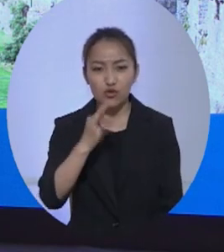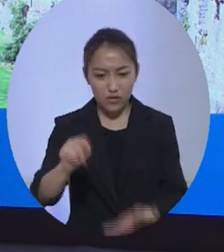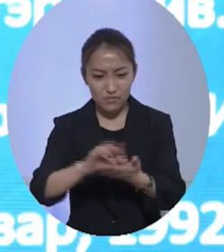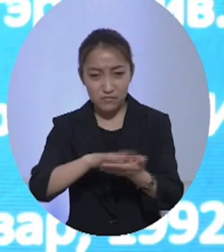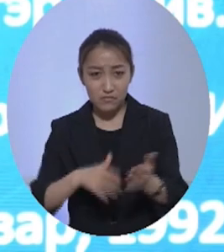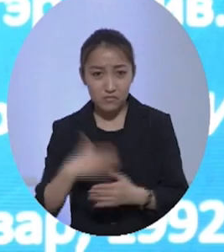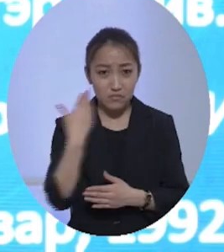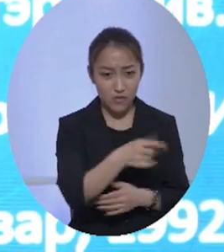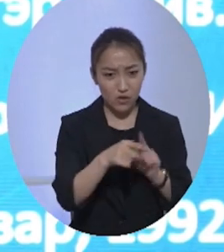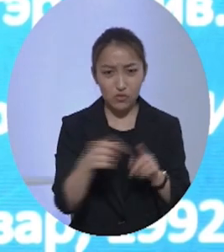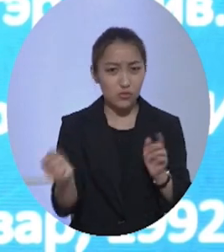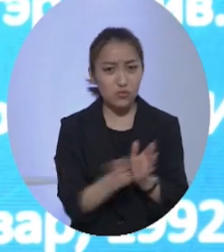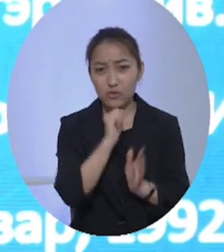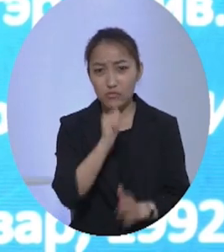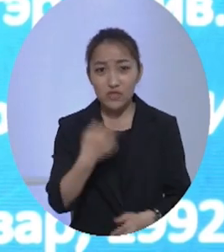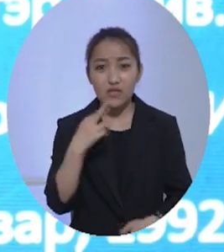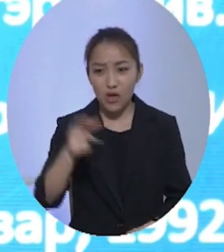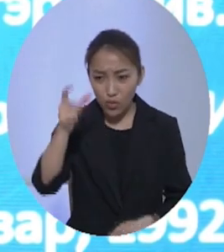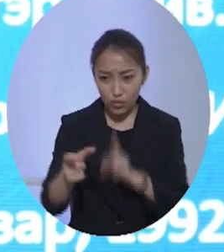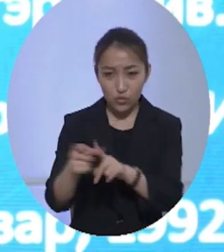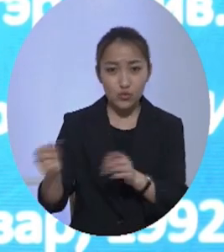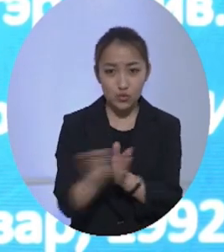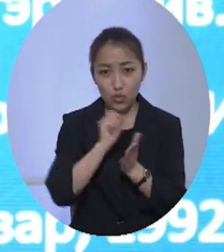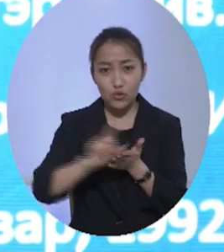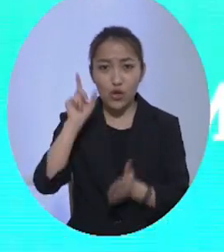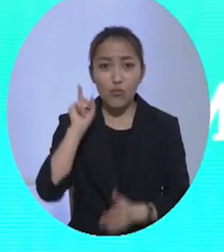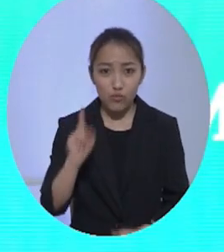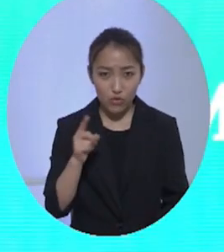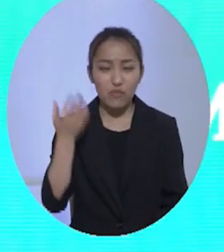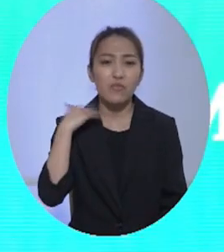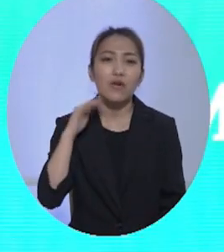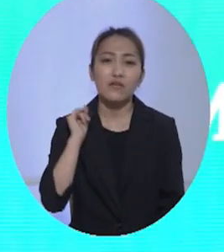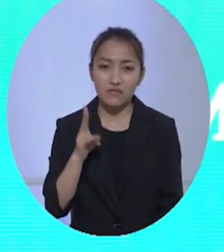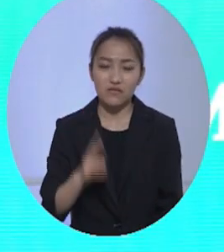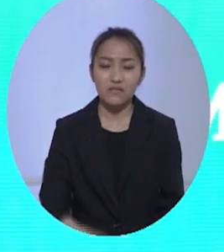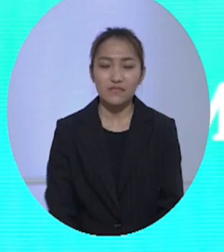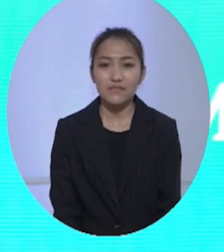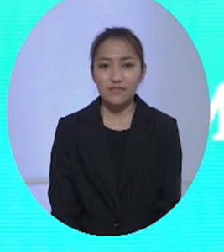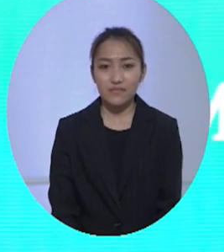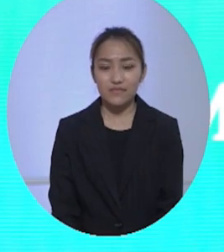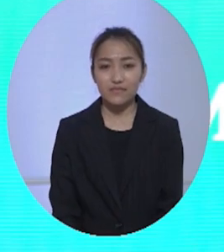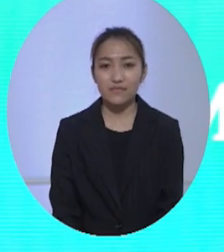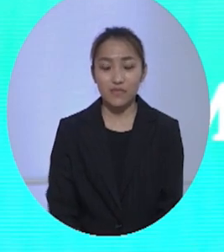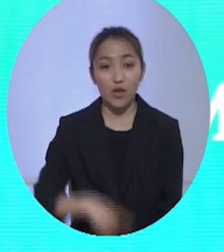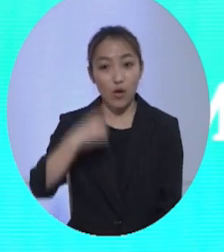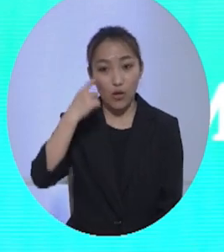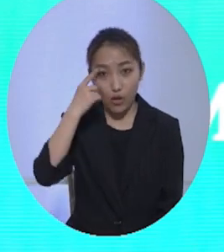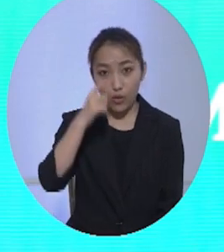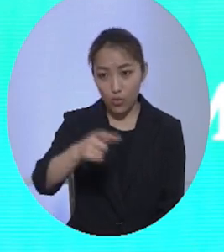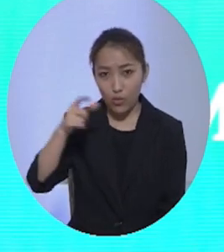байсан ийм одоо сайхан юутэй. Ийм ч учраас бол одоо өөрөөр хэлэх юм бол юу бол монголчууд